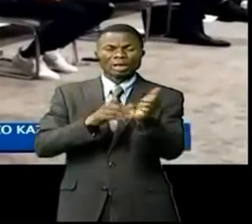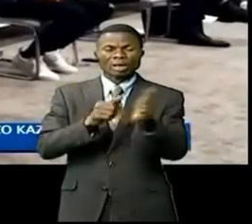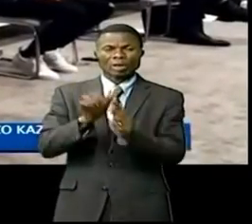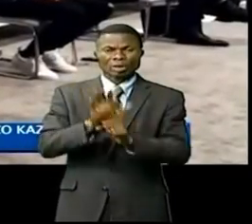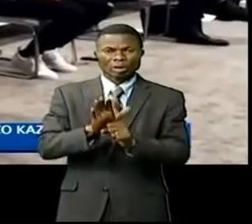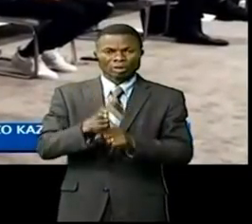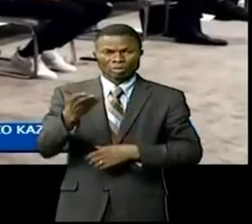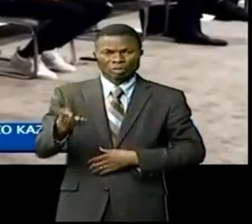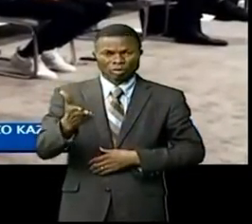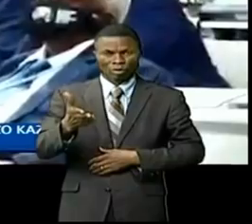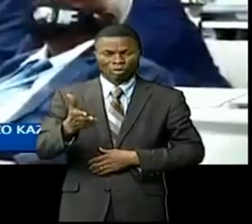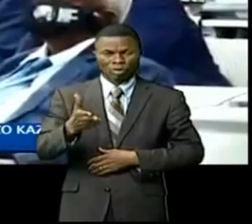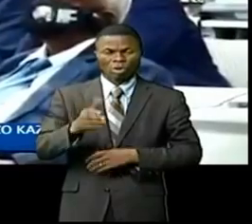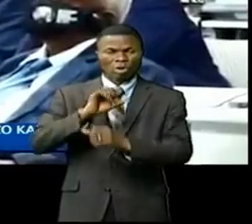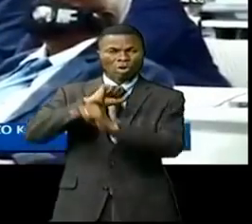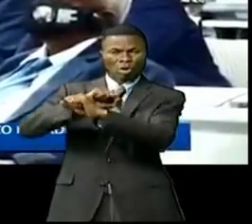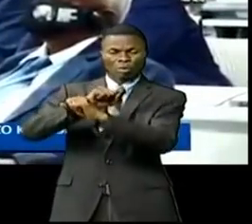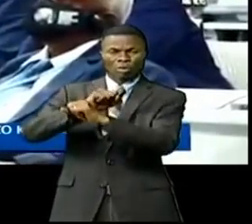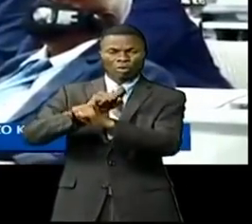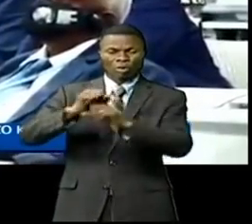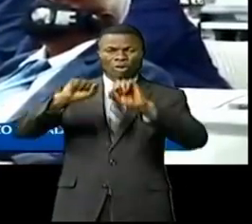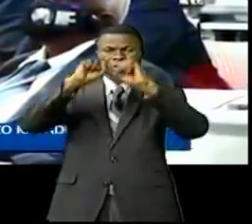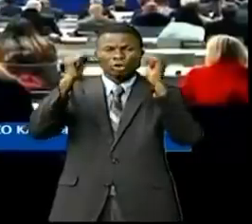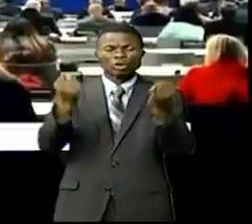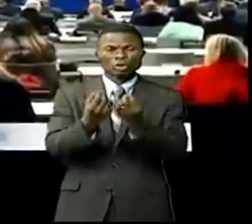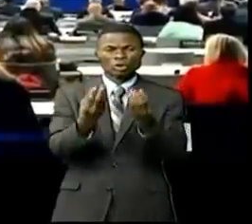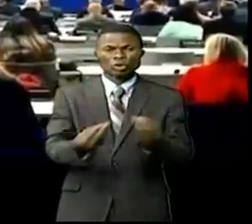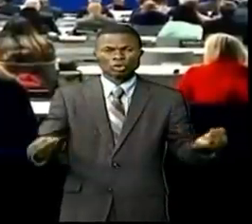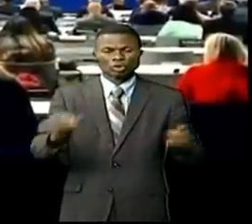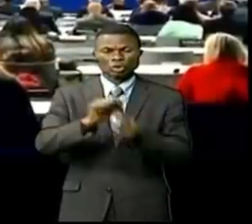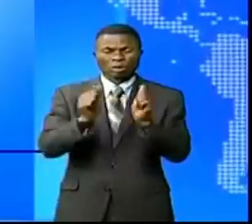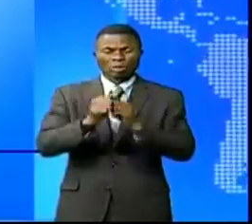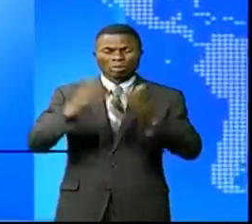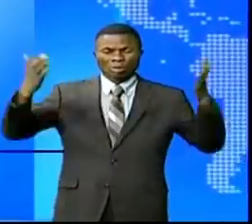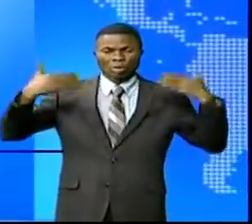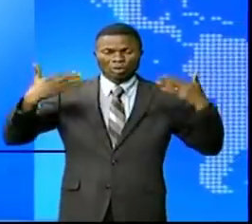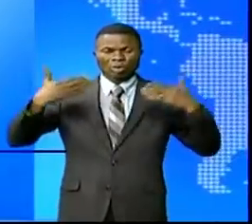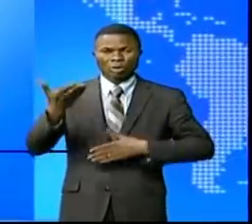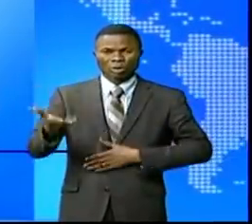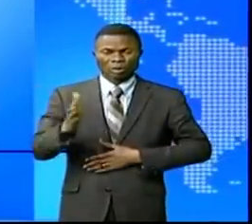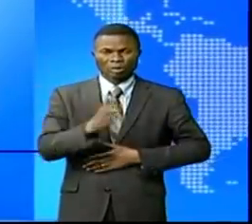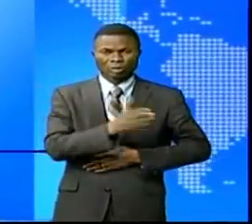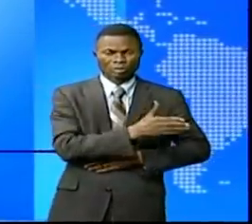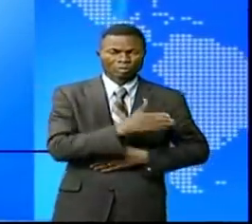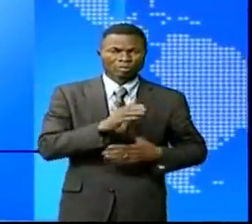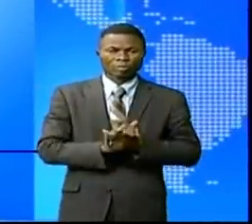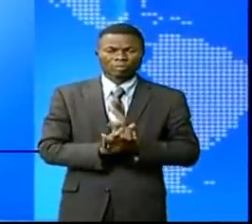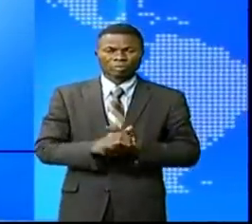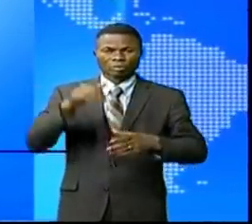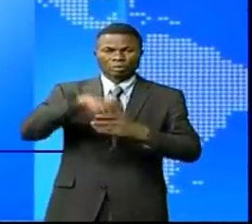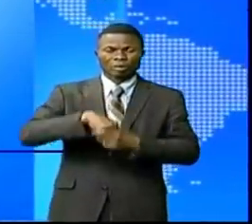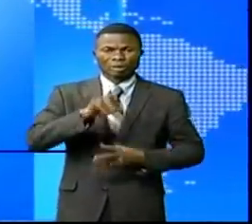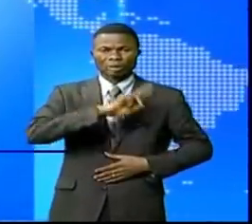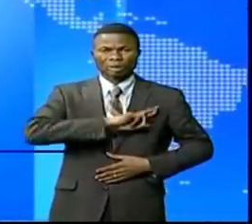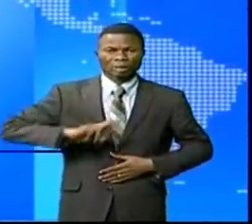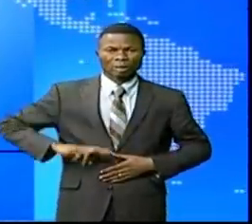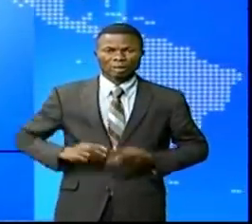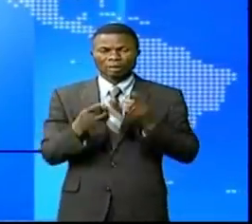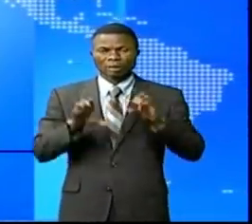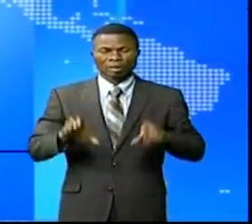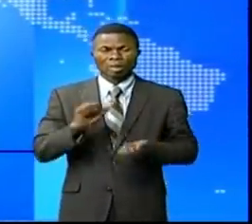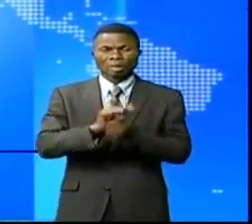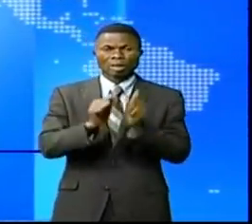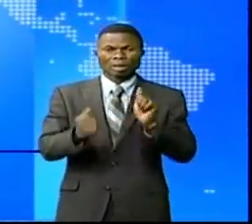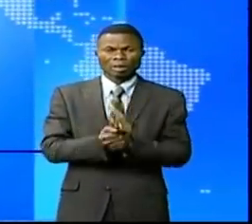grand pourvoyeur de la solution à la crise climatique. Et en République démocratique du Congo, la situation